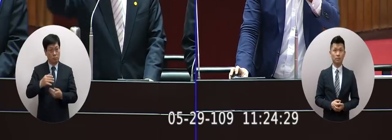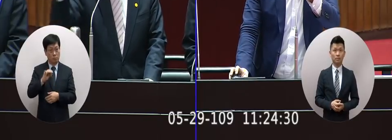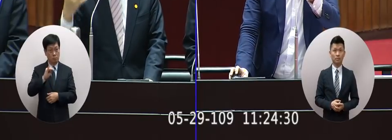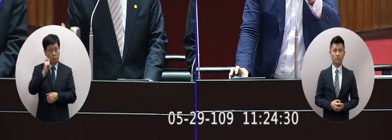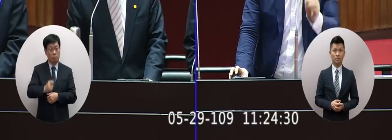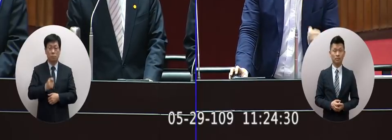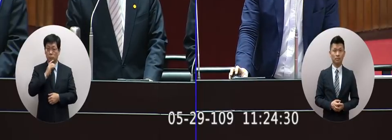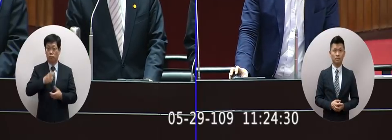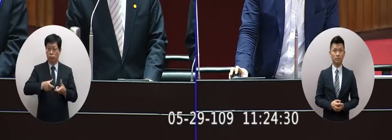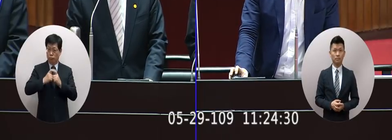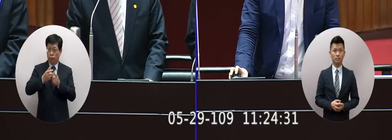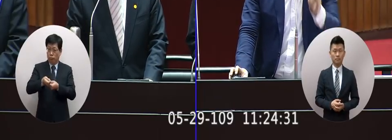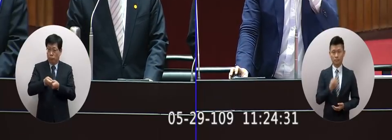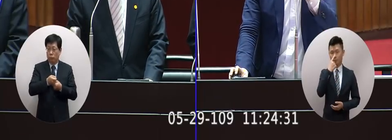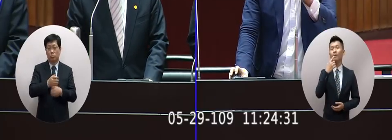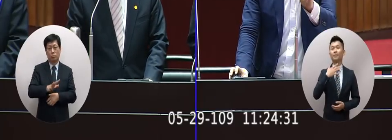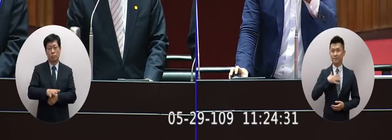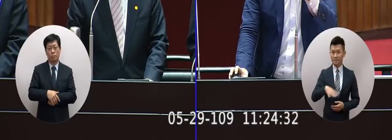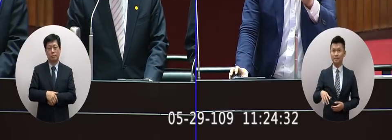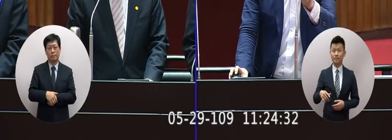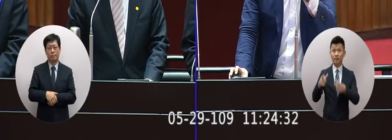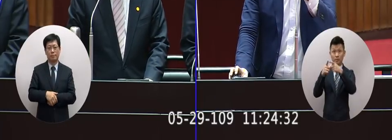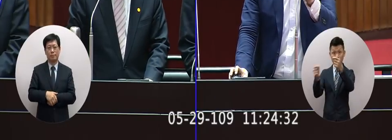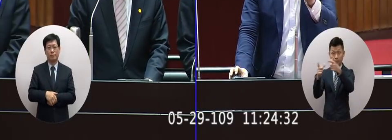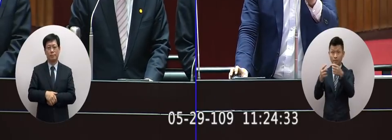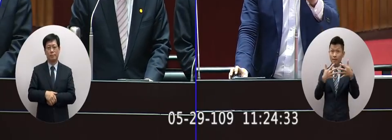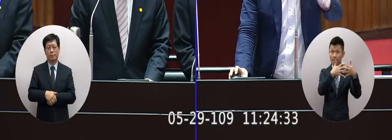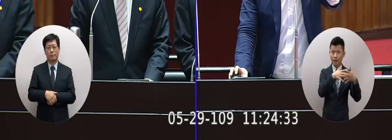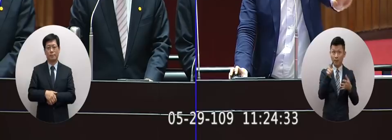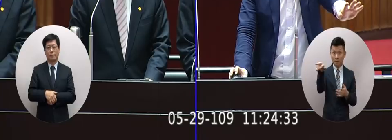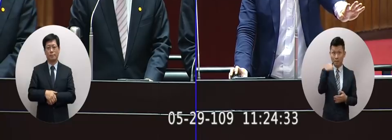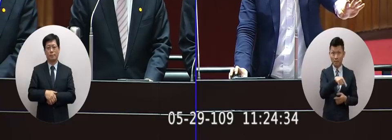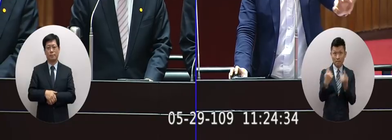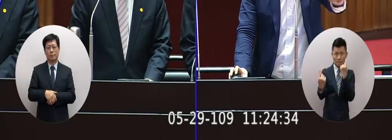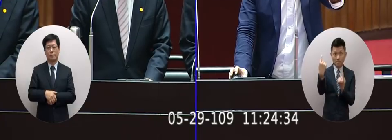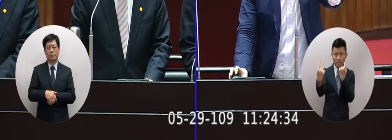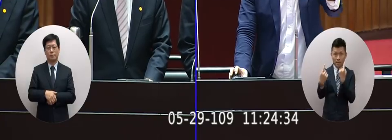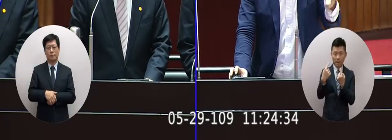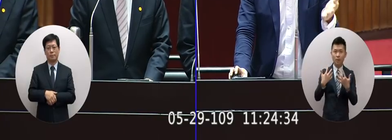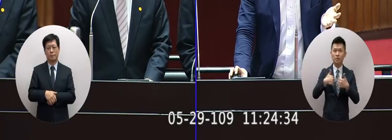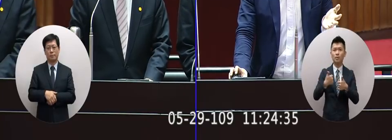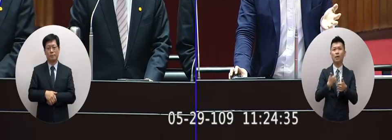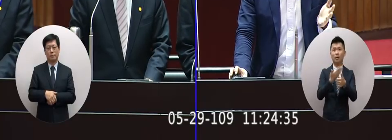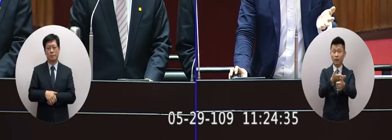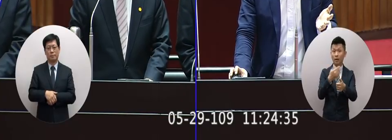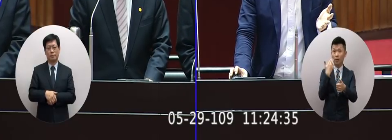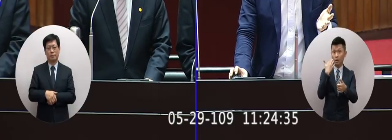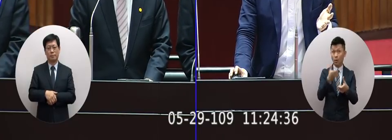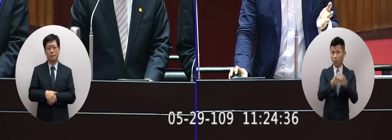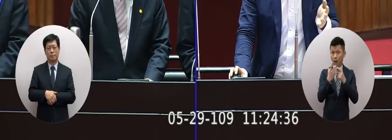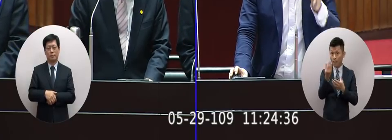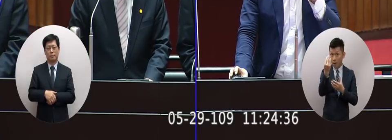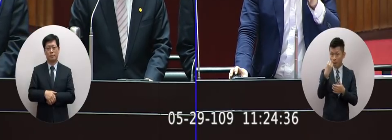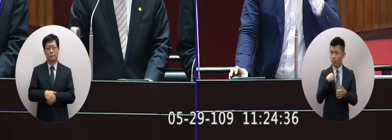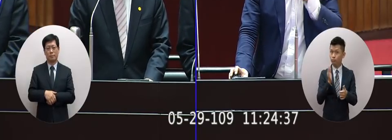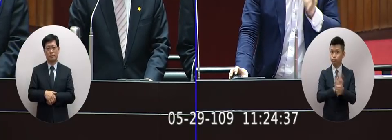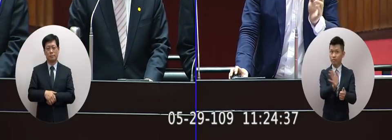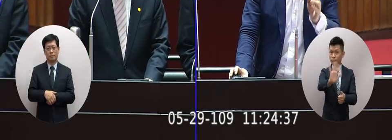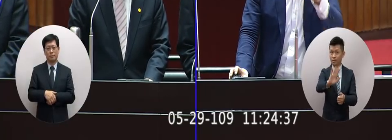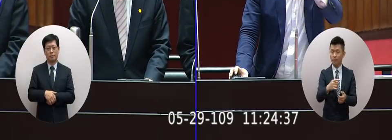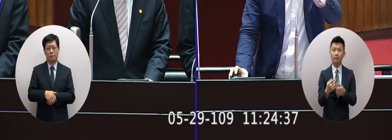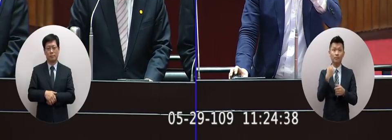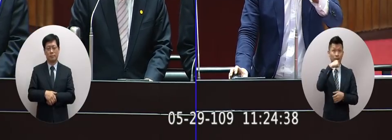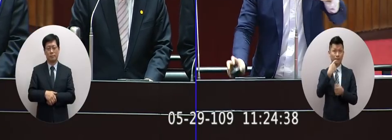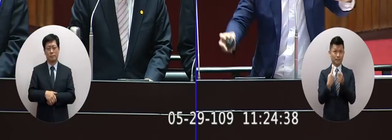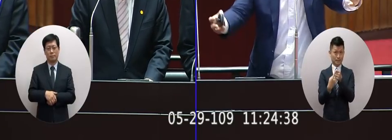包括 日本，叫遐济回来。 我知，我包括日本甲美国因咧做是安那，我阁予恁一道机会，你阁无回来，我就救你袂得啊。那台湾其实